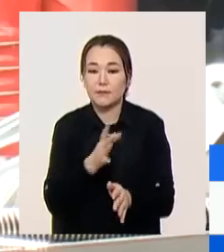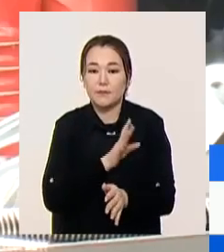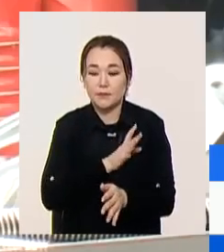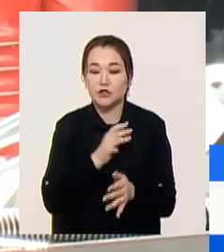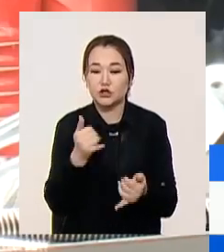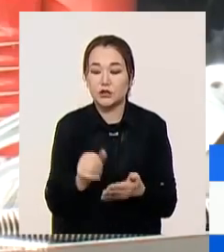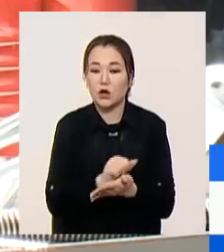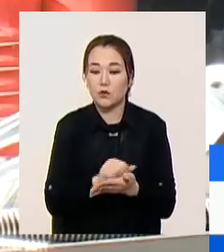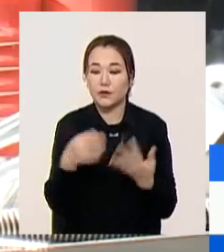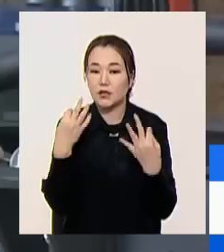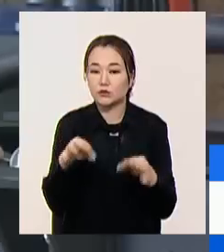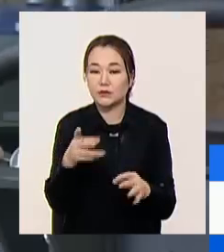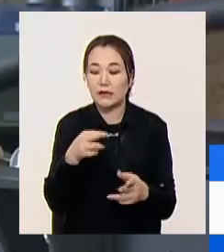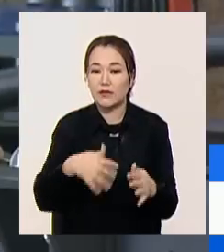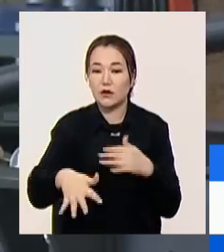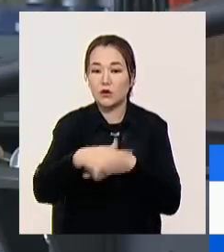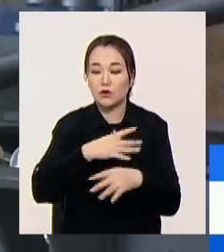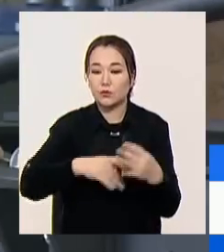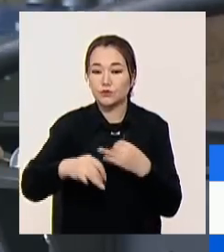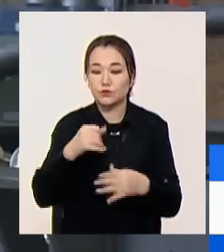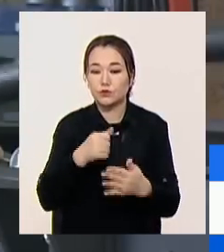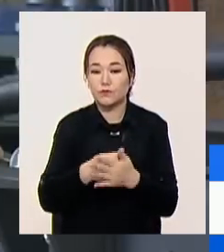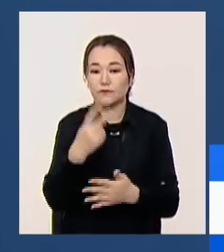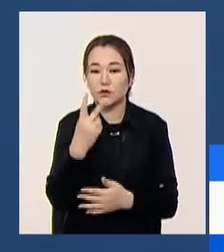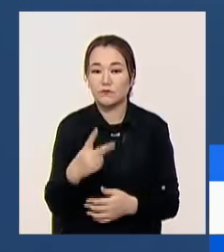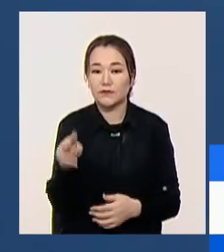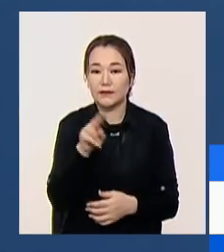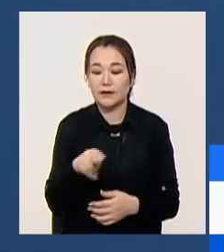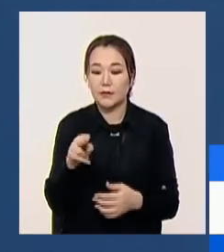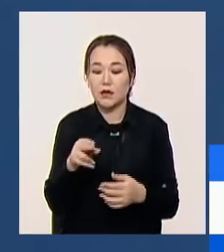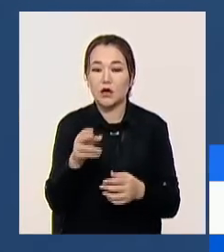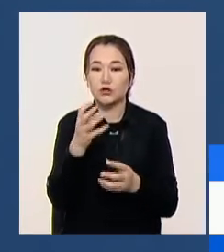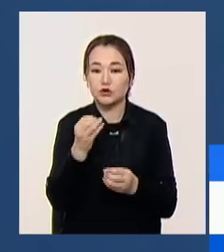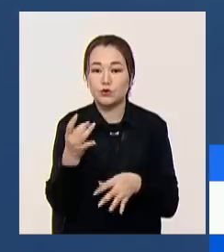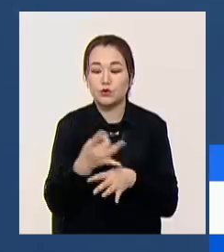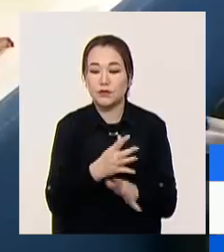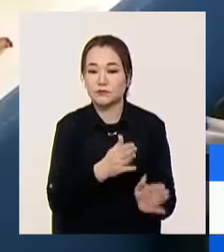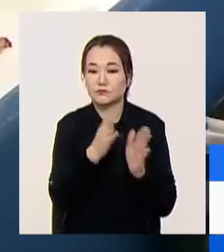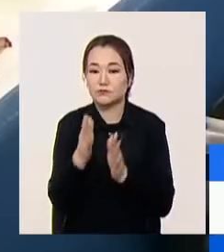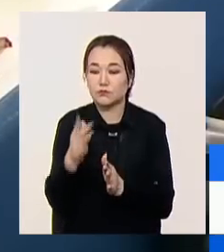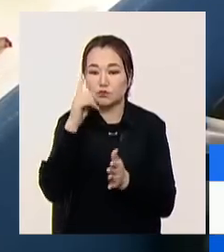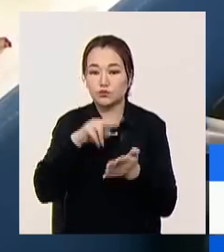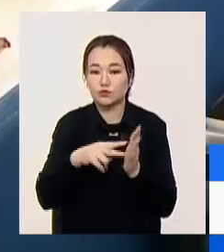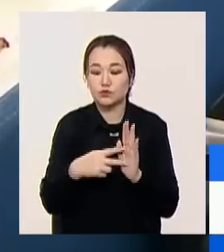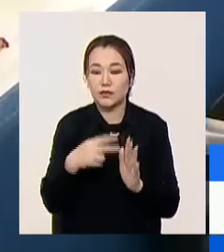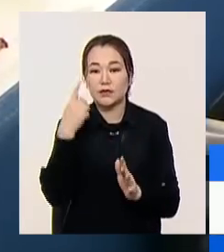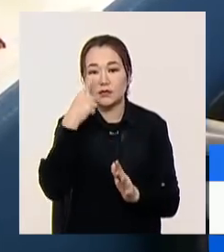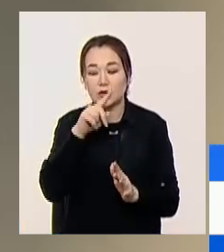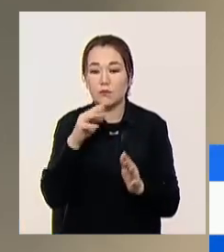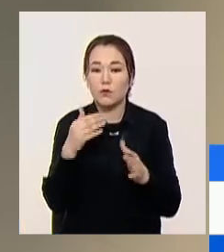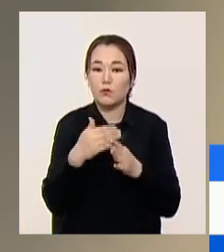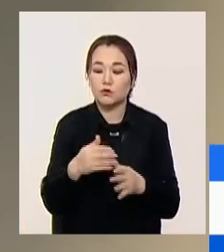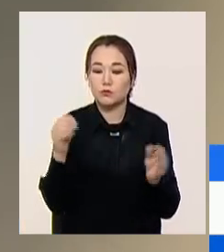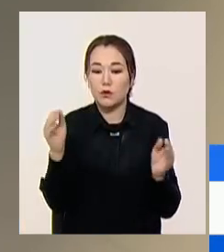документ доступен для публичного обсуждения до 2 декабря. Очередной перенос сроков по задумке инициаторов поможет снизить